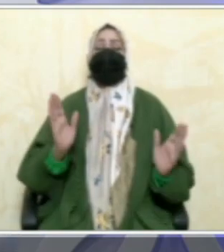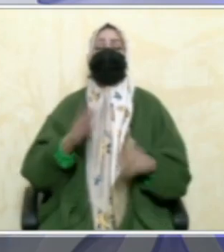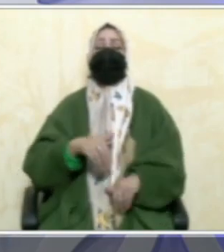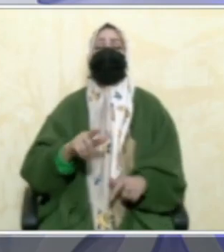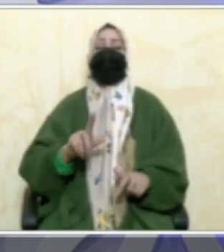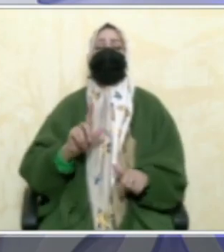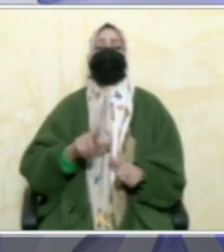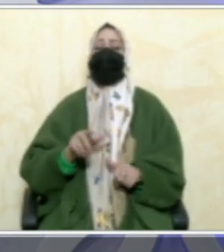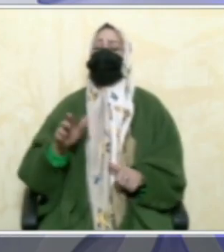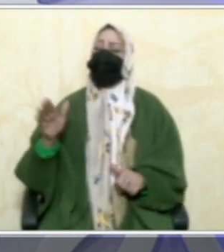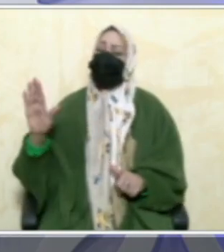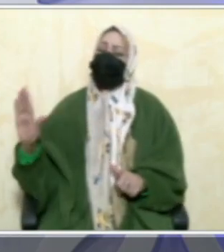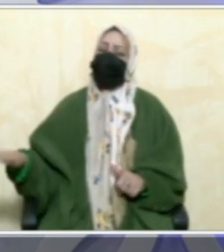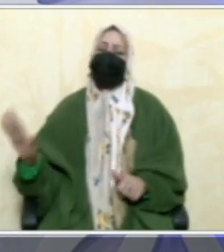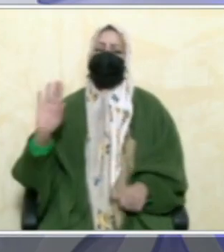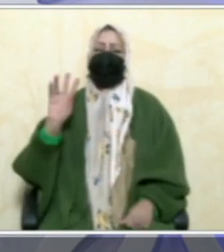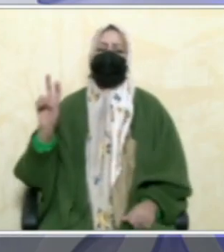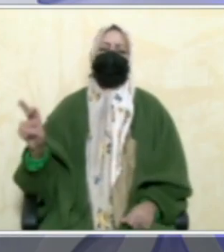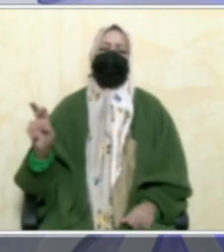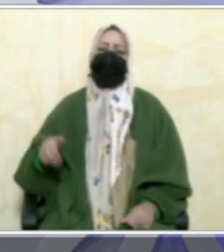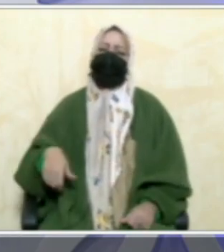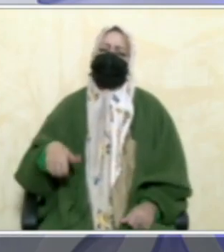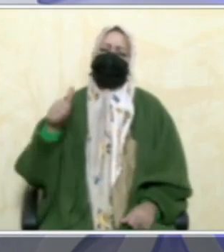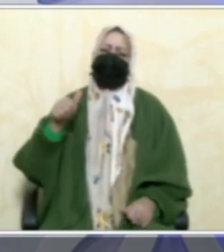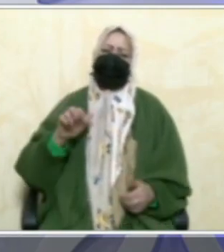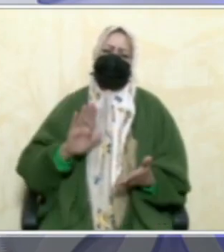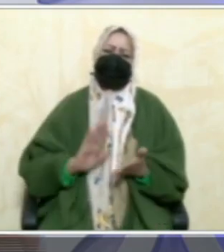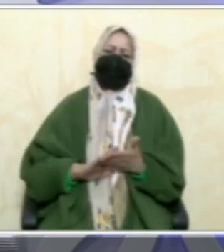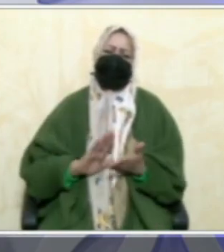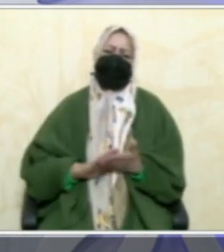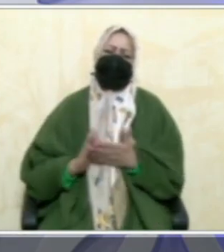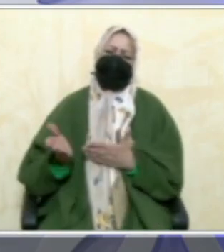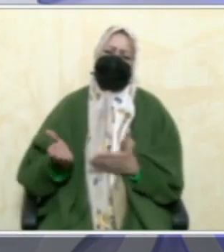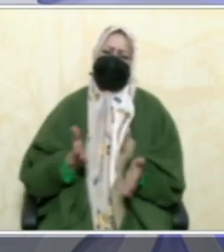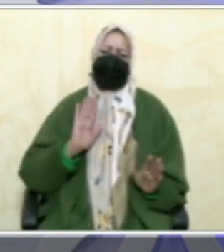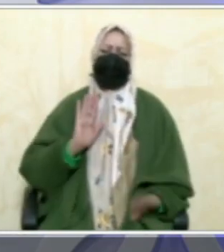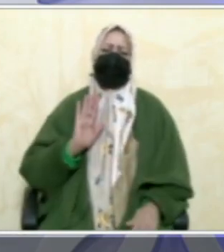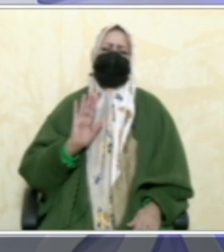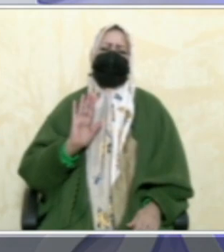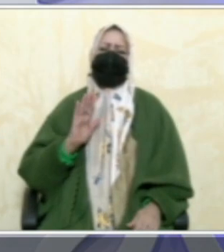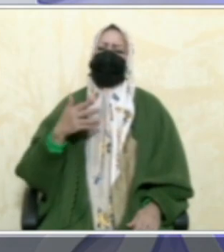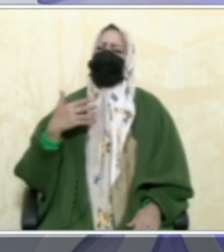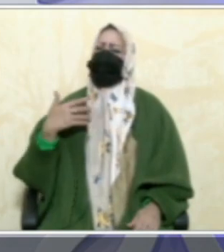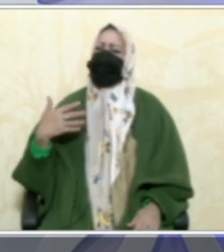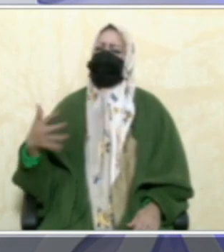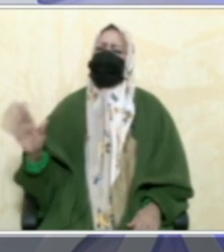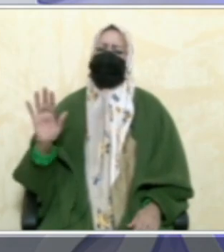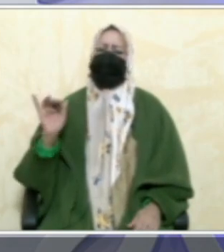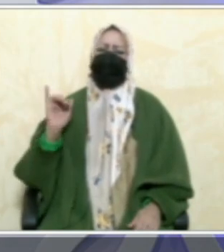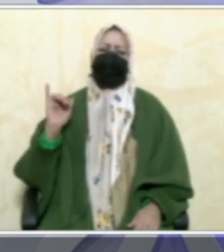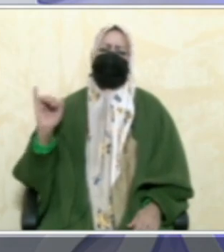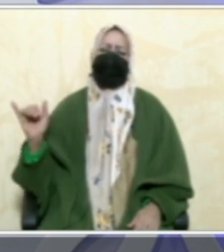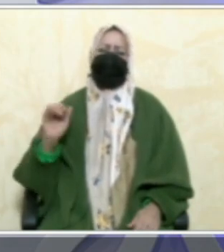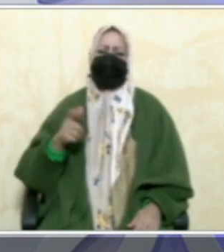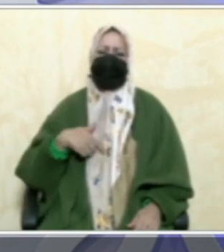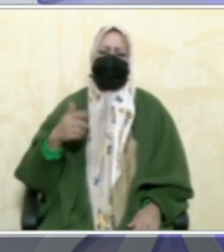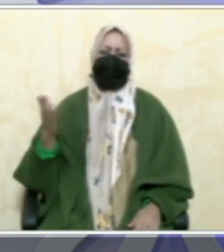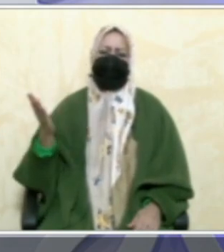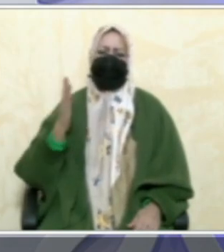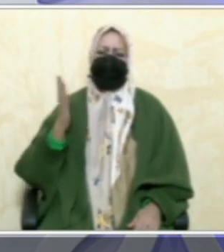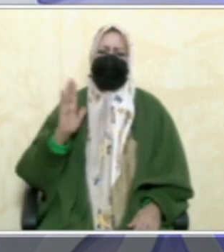معاكم وساعدتكم خير وبركة، وكان ما جدتكم ما ساعدتكم شو هذا الظاهر الواقع، أعبوا بعباكم بروحكم.